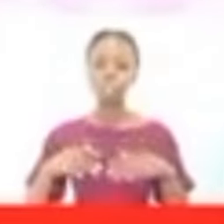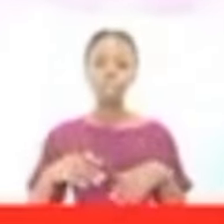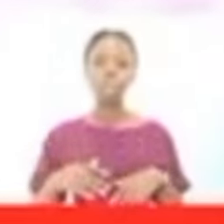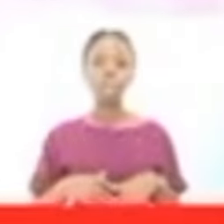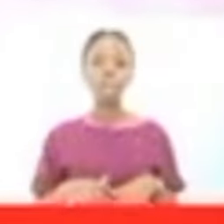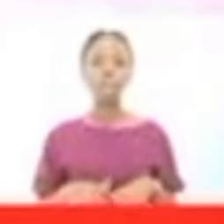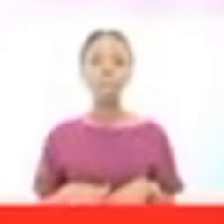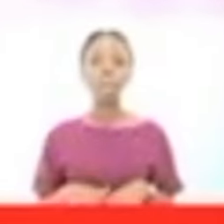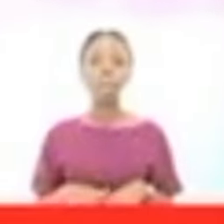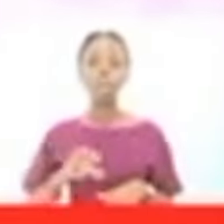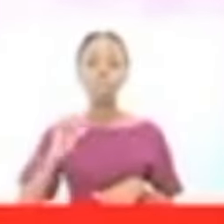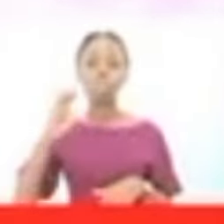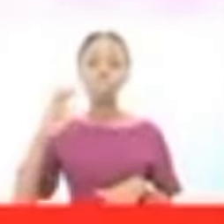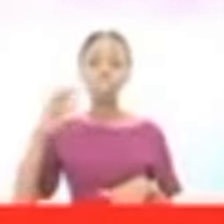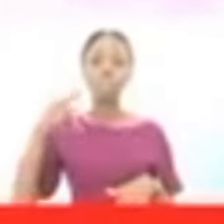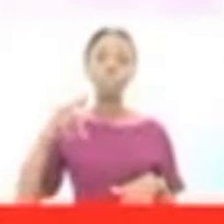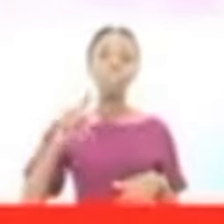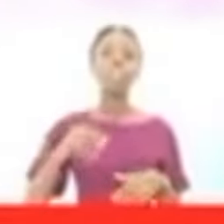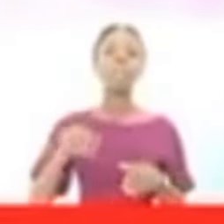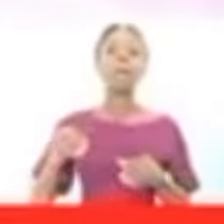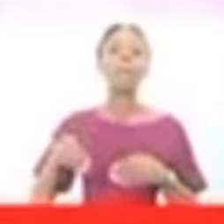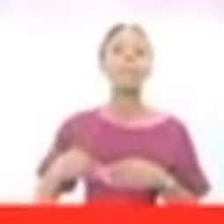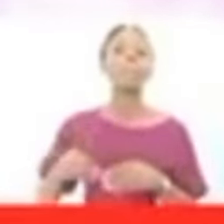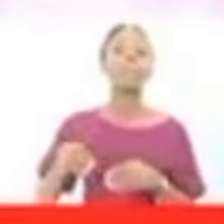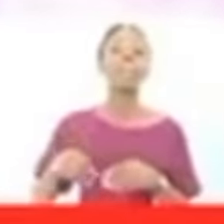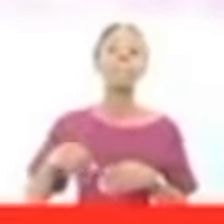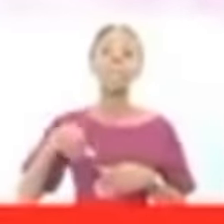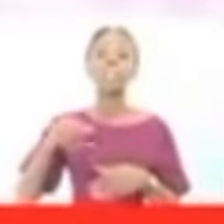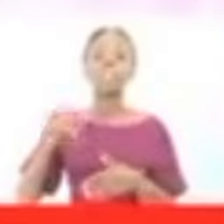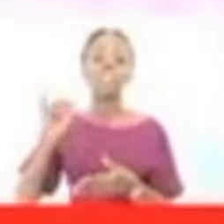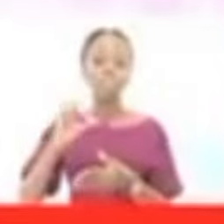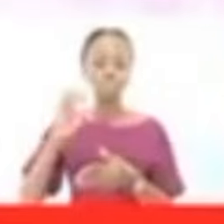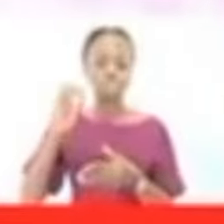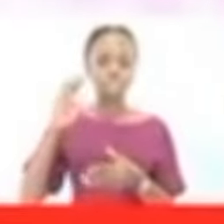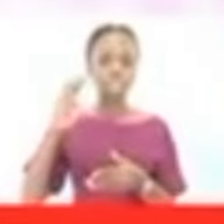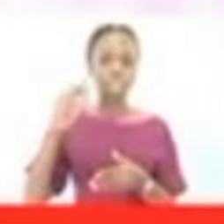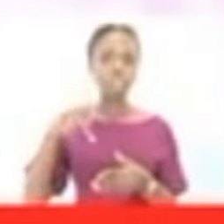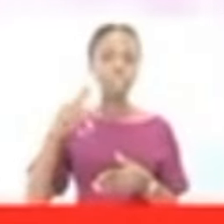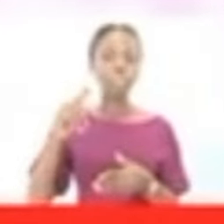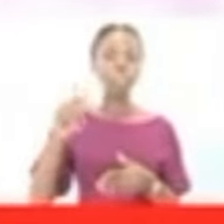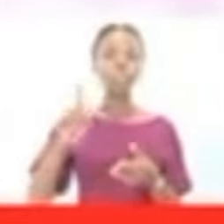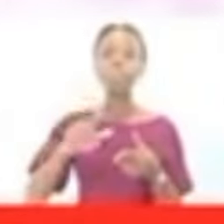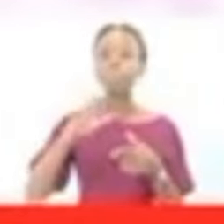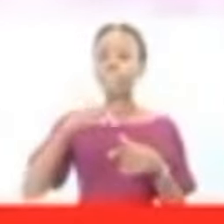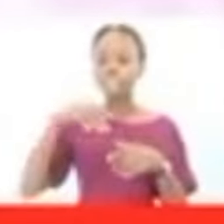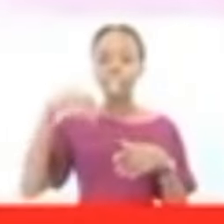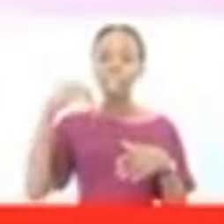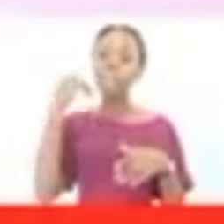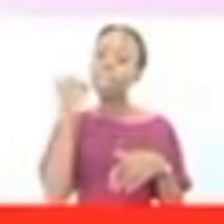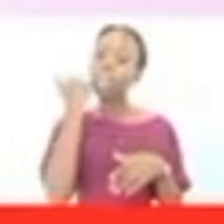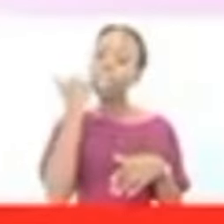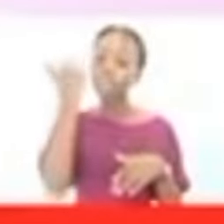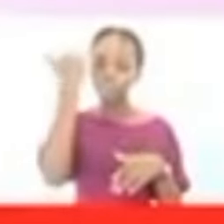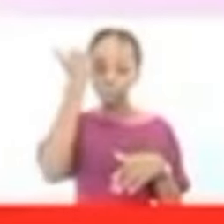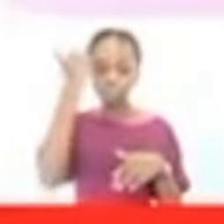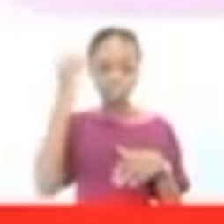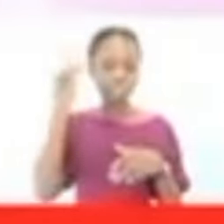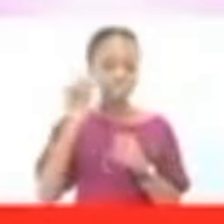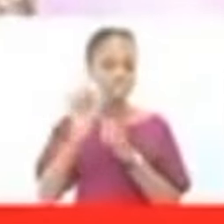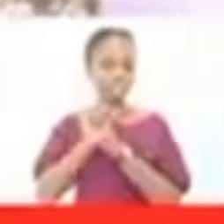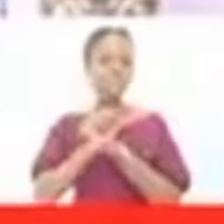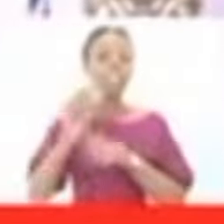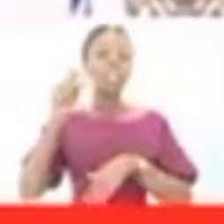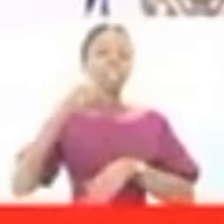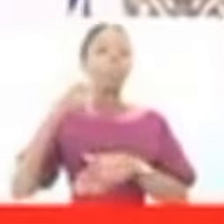na OCPD wake aliporitaya, nikaajiri OCPD wake kuwa head of security, wakati kama